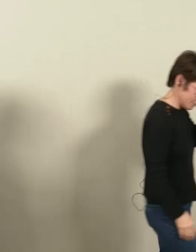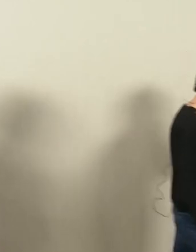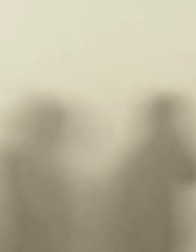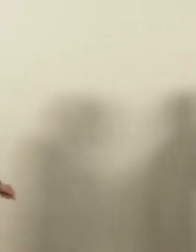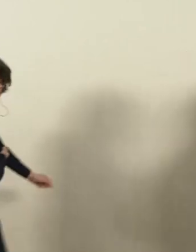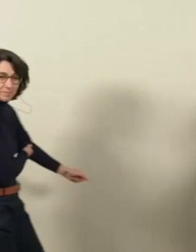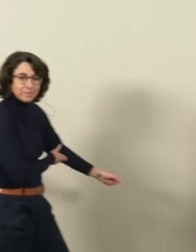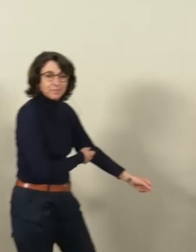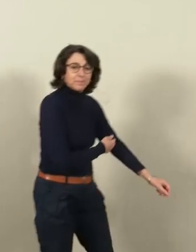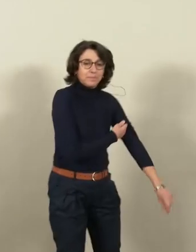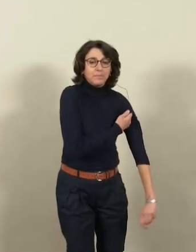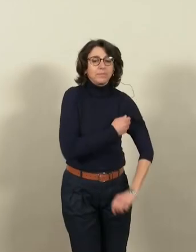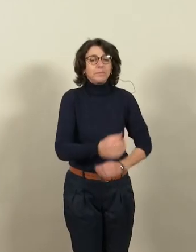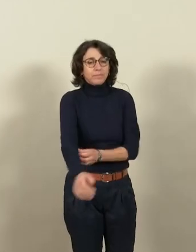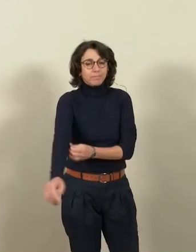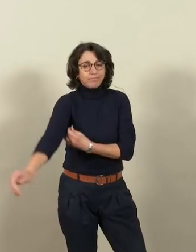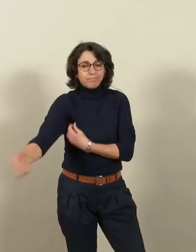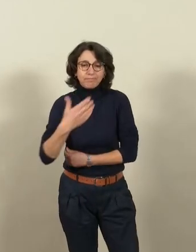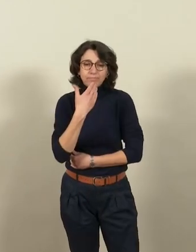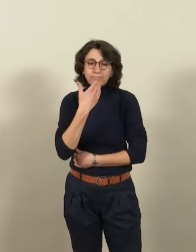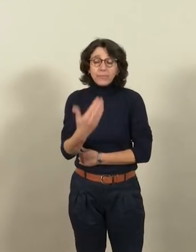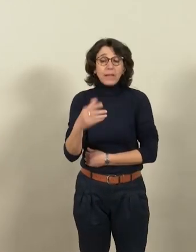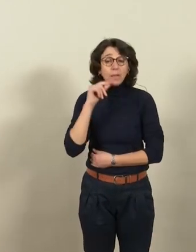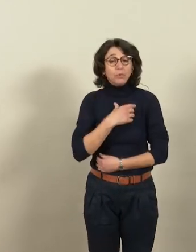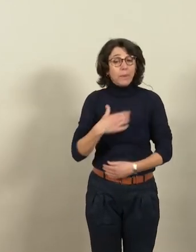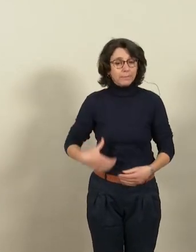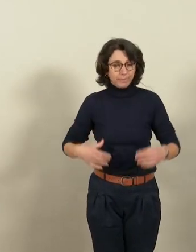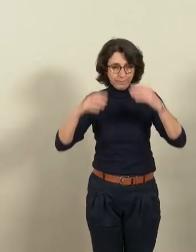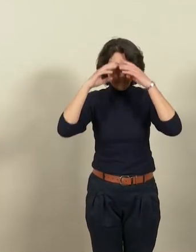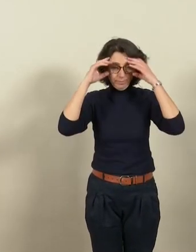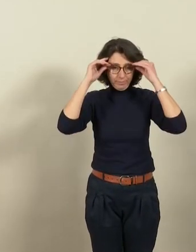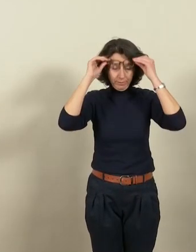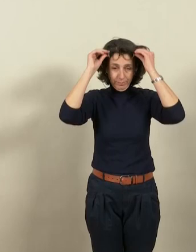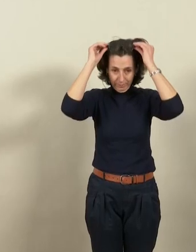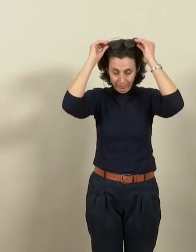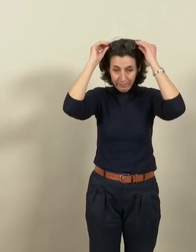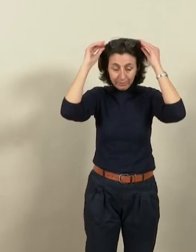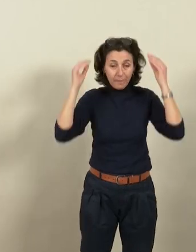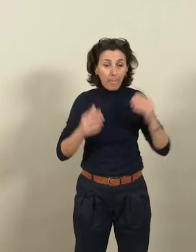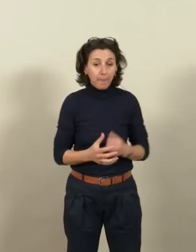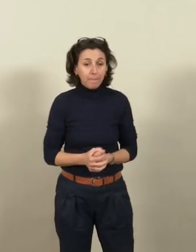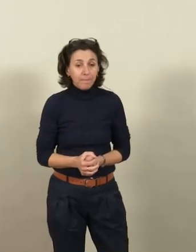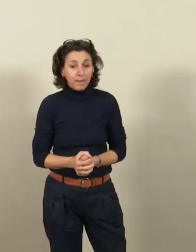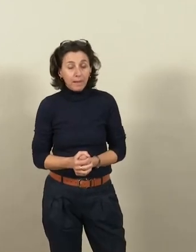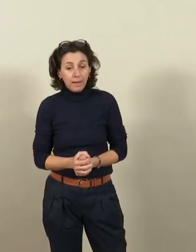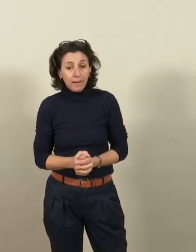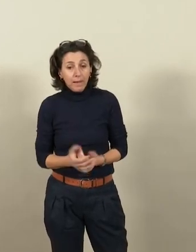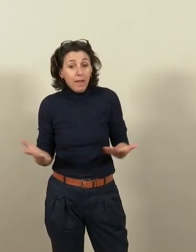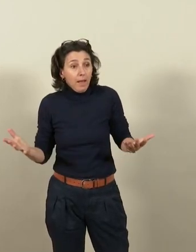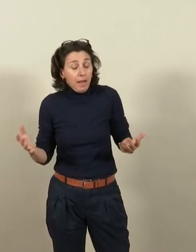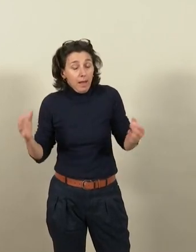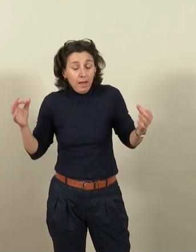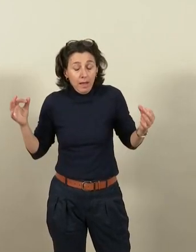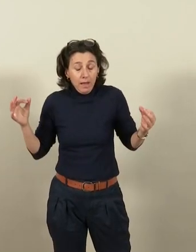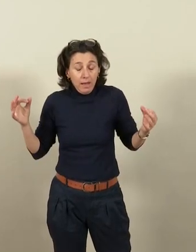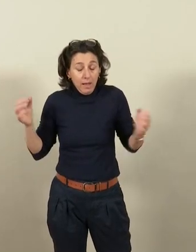bgou merci Monsieur le Maire euh ah c'était c'est exceptionnel ce qu'on